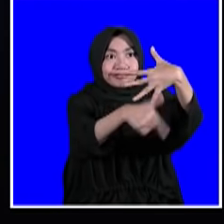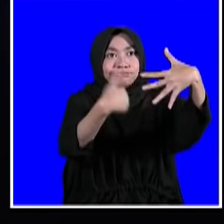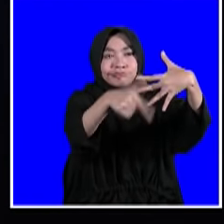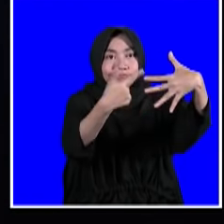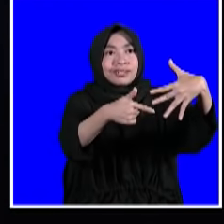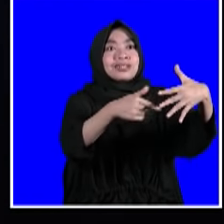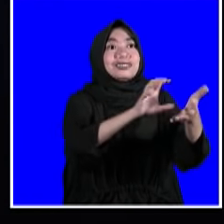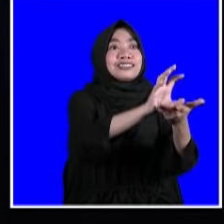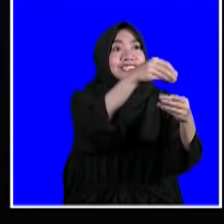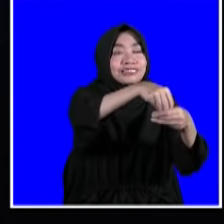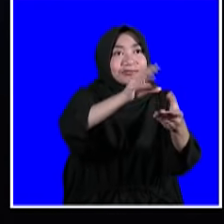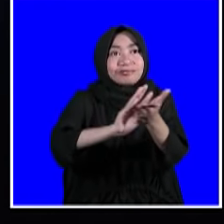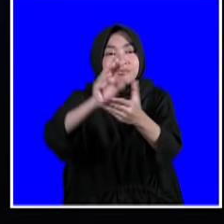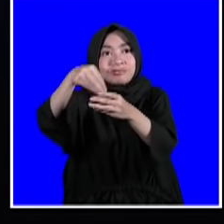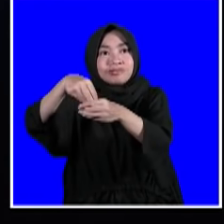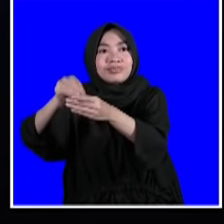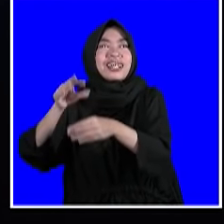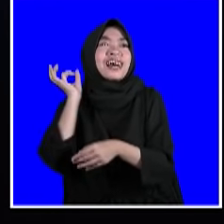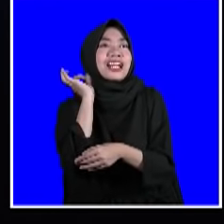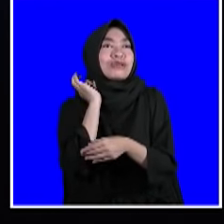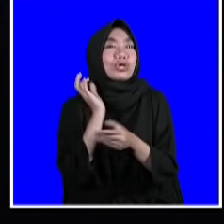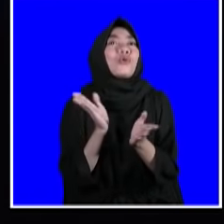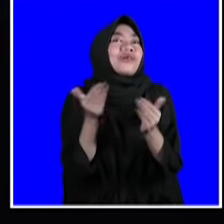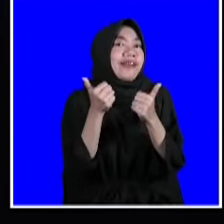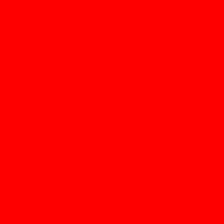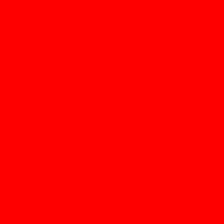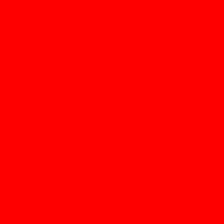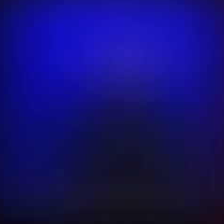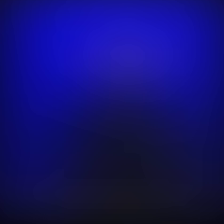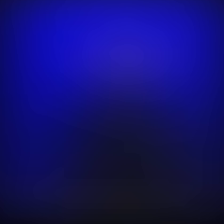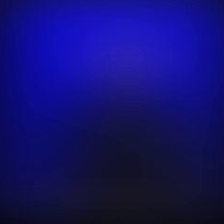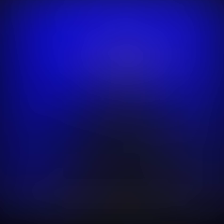maka risiko investasi menjadi lebih minimal.